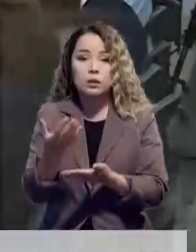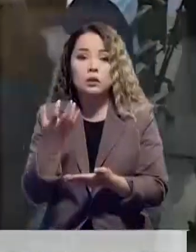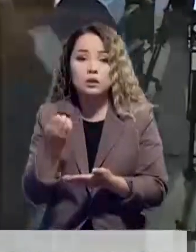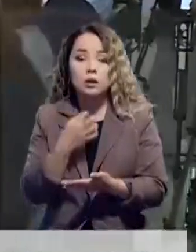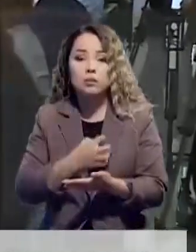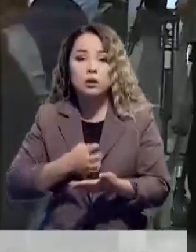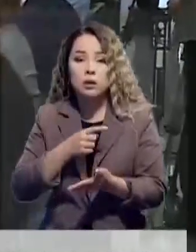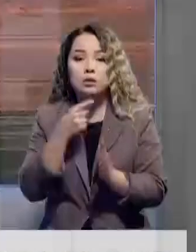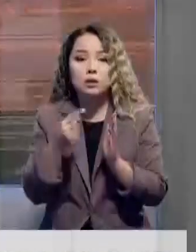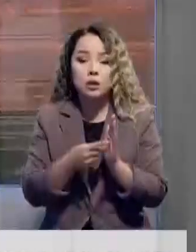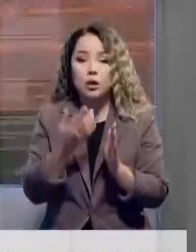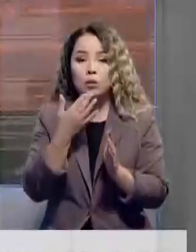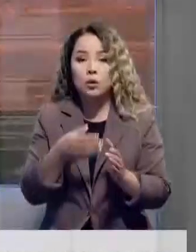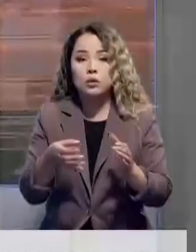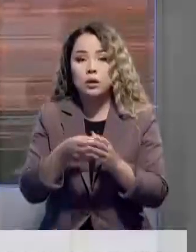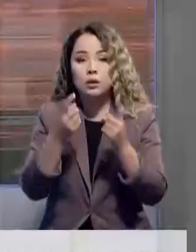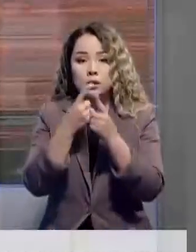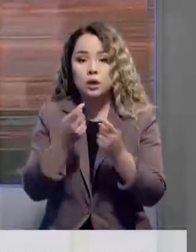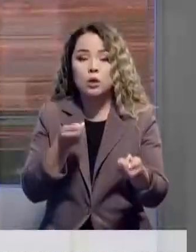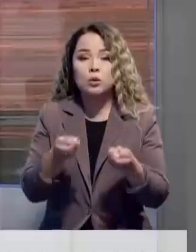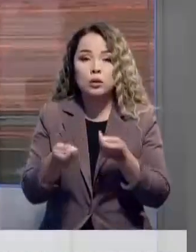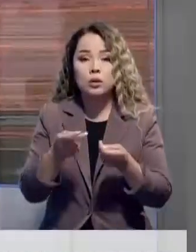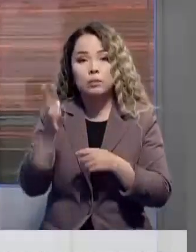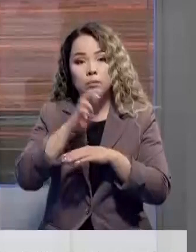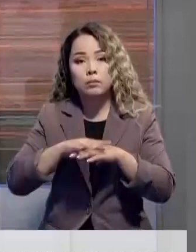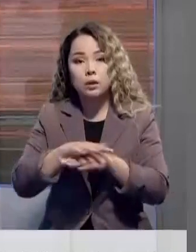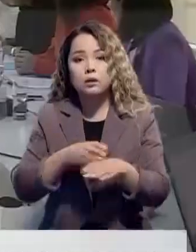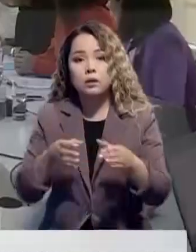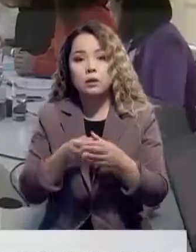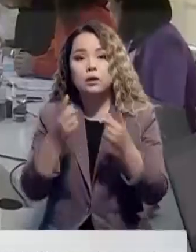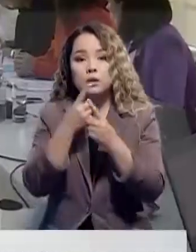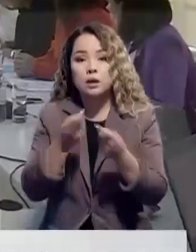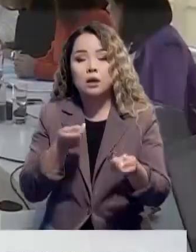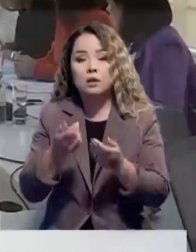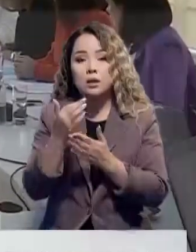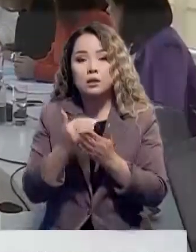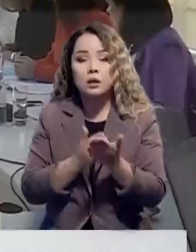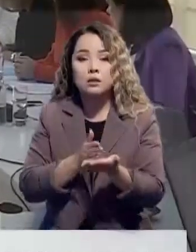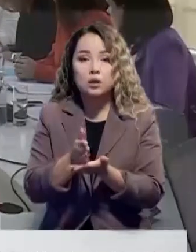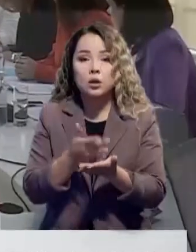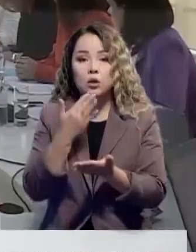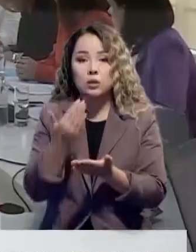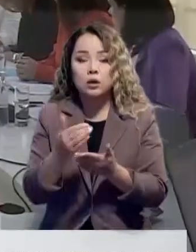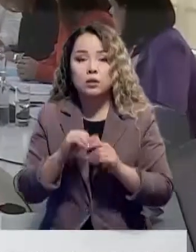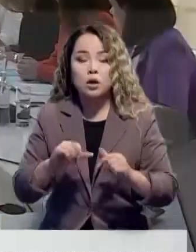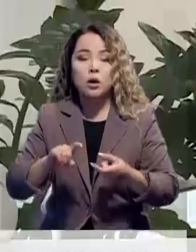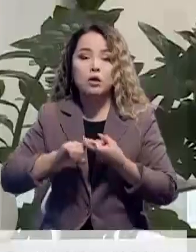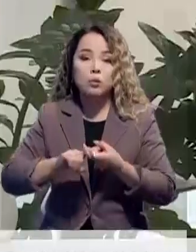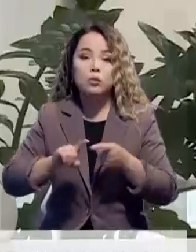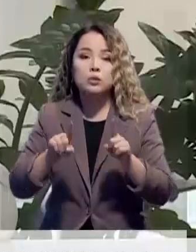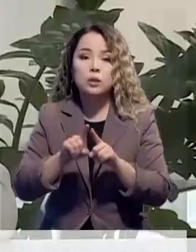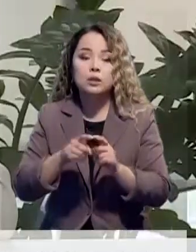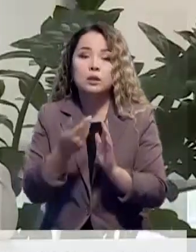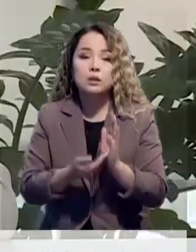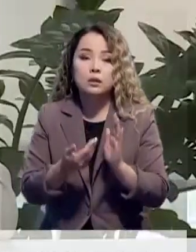бір маңызды сала бұқаралық ақпарат құралдарының рөлі және мемлекеттің ақпараттық саясаты. Ұлттық комиссияның мүшесі, коммуникация саласының